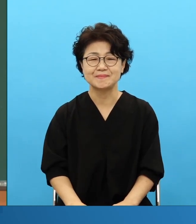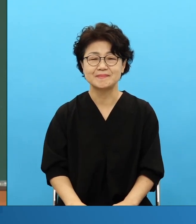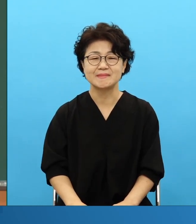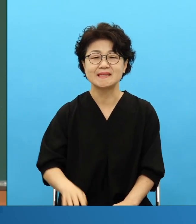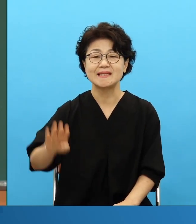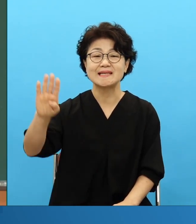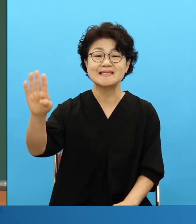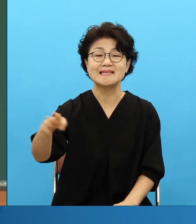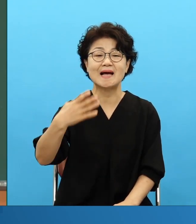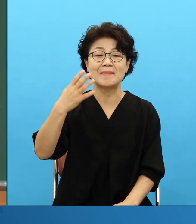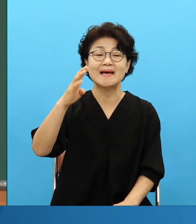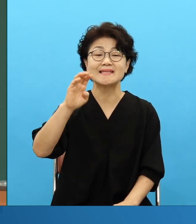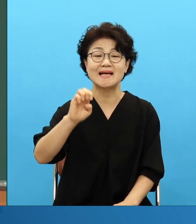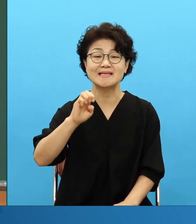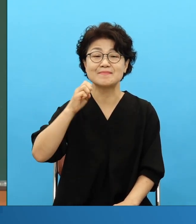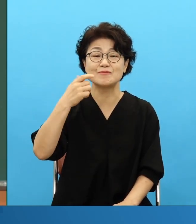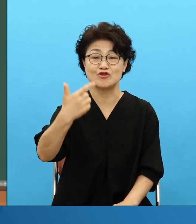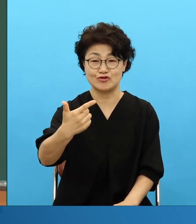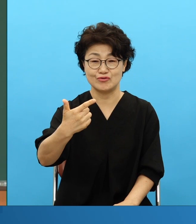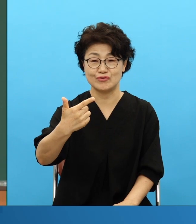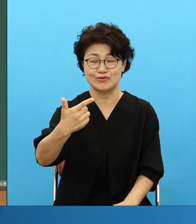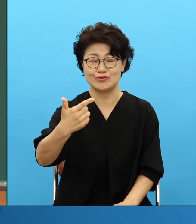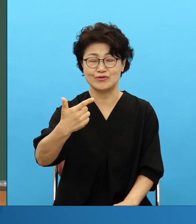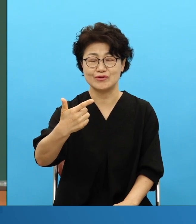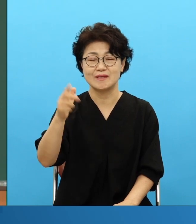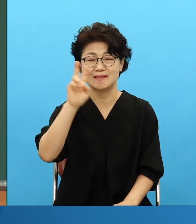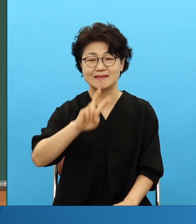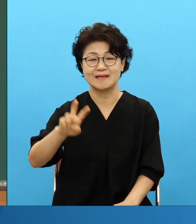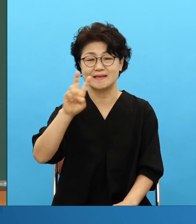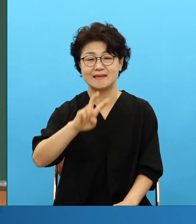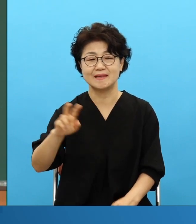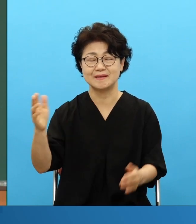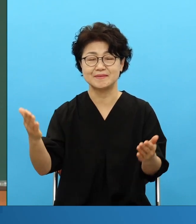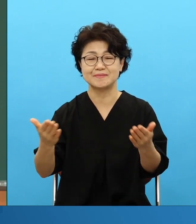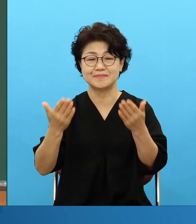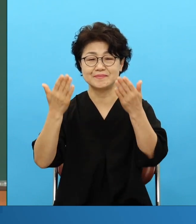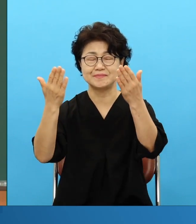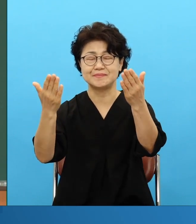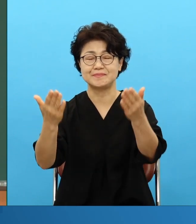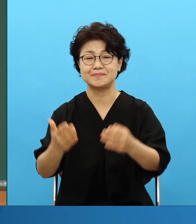446장 주 음성 외에는 함께 찬양하겠습니다.